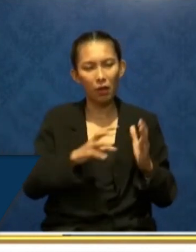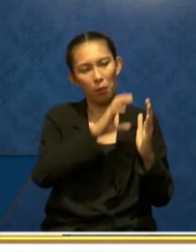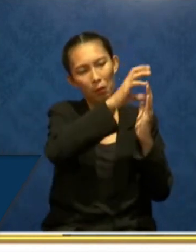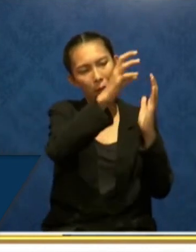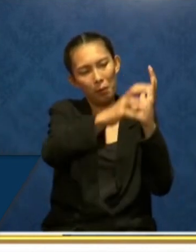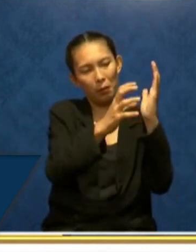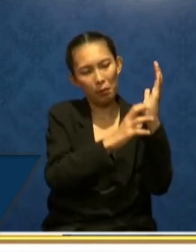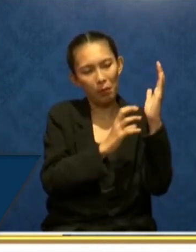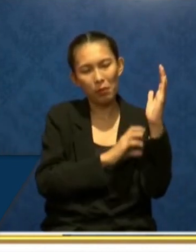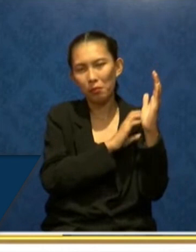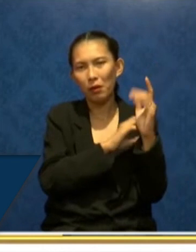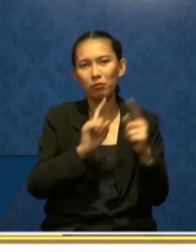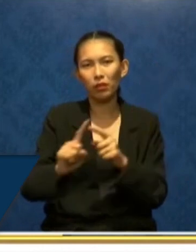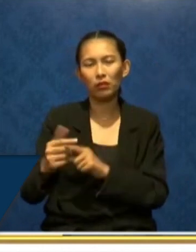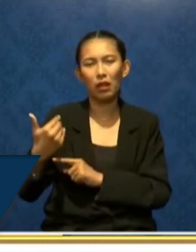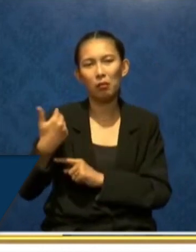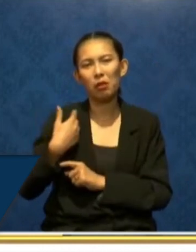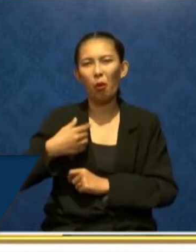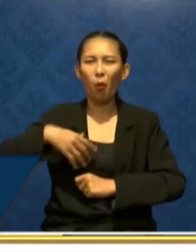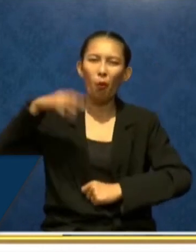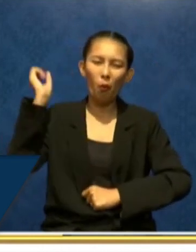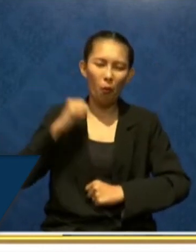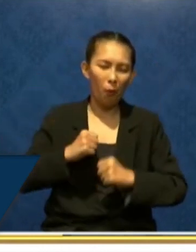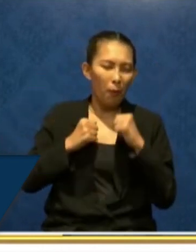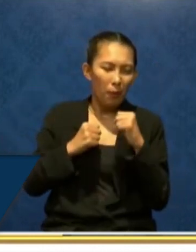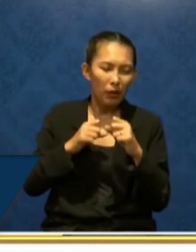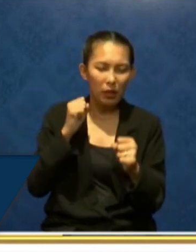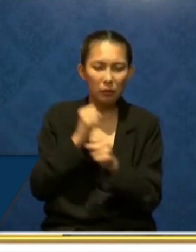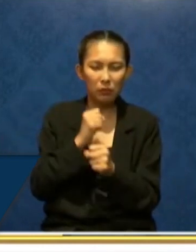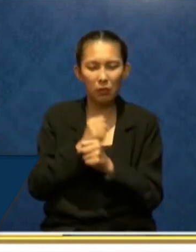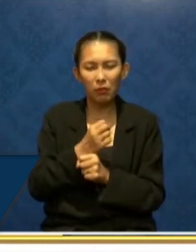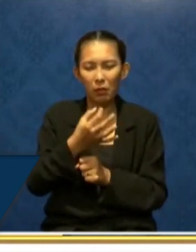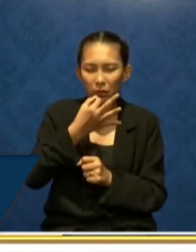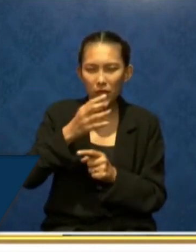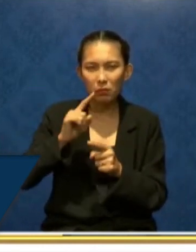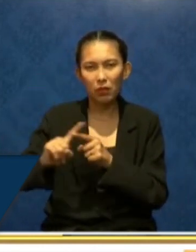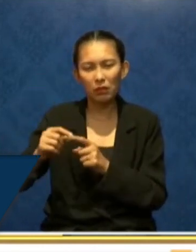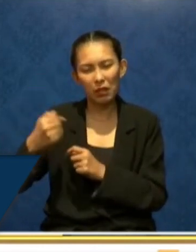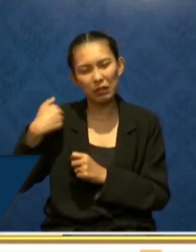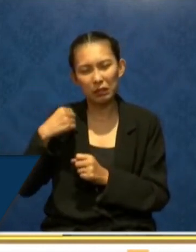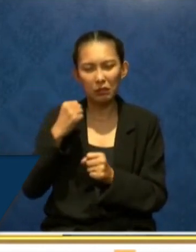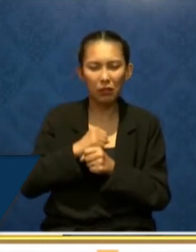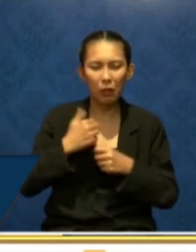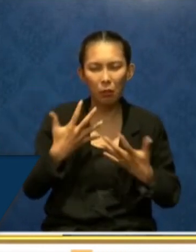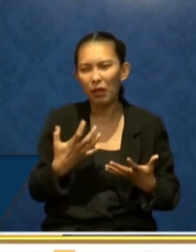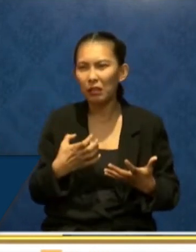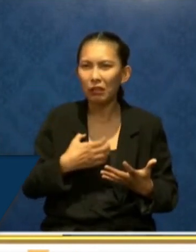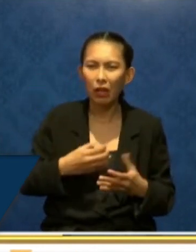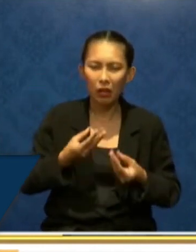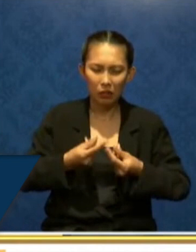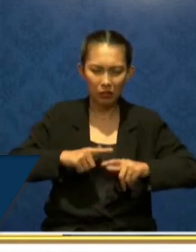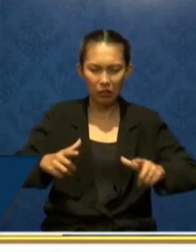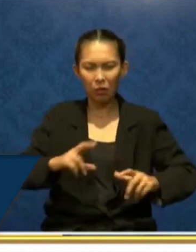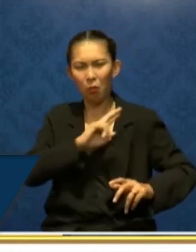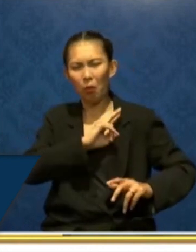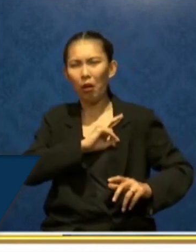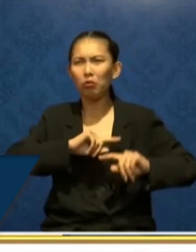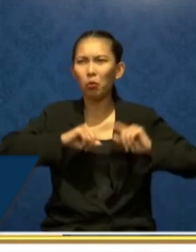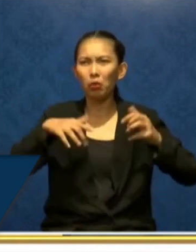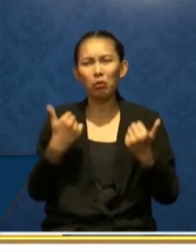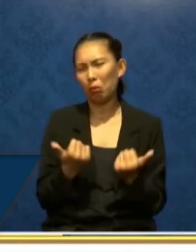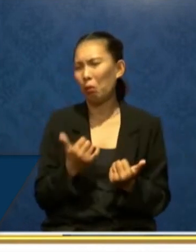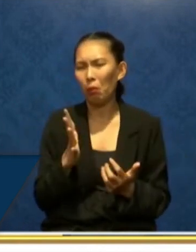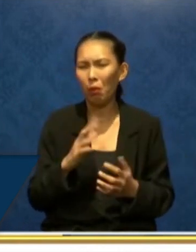ภูมิภาคของประเทศนี้ยังต้องด้นรนังต้องทำมาหากินหาทางทวงคืนที่ดินที่เคยเป็ของตนเอง